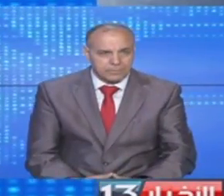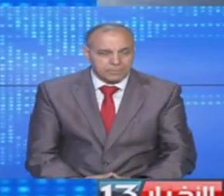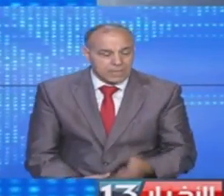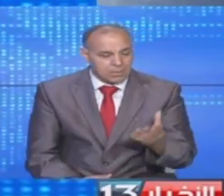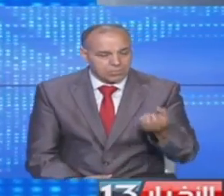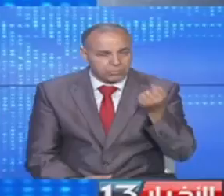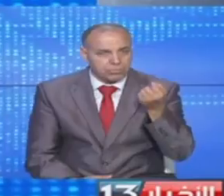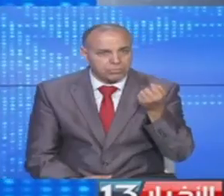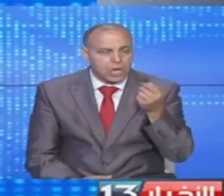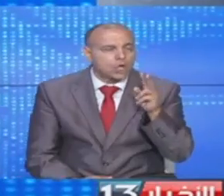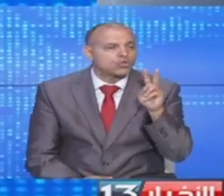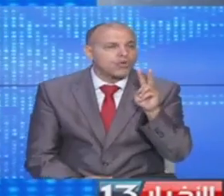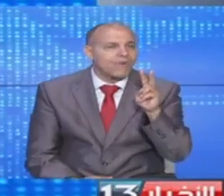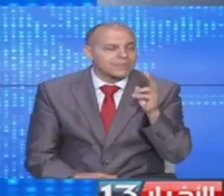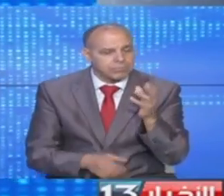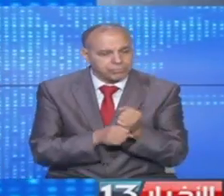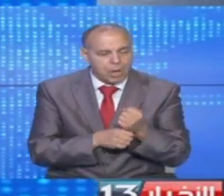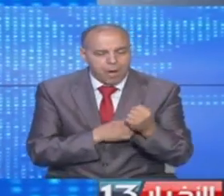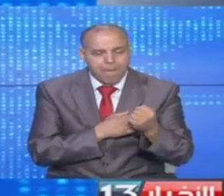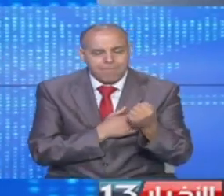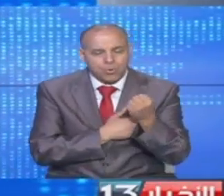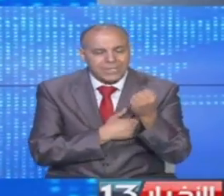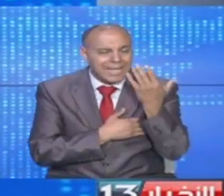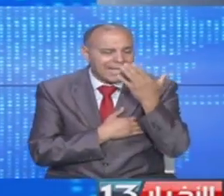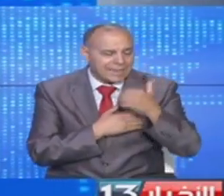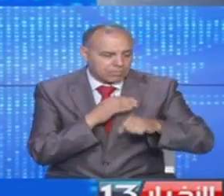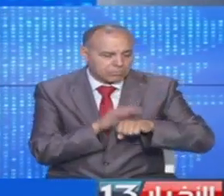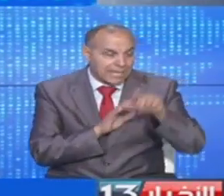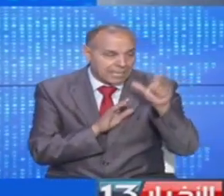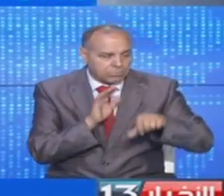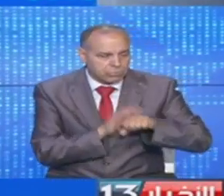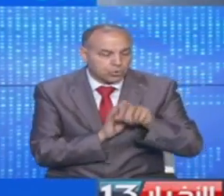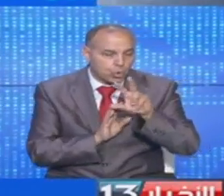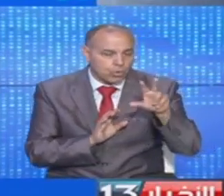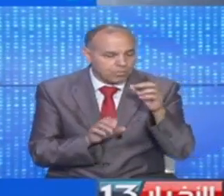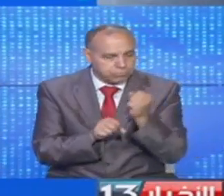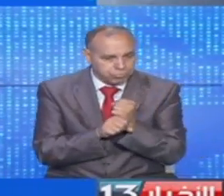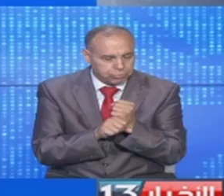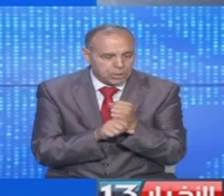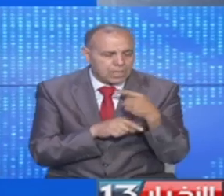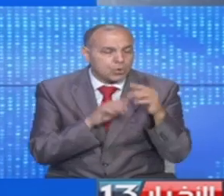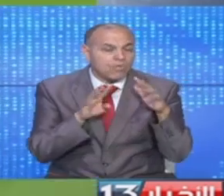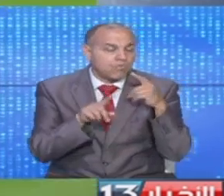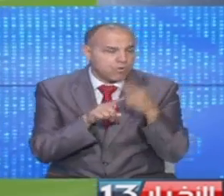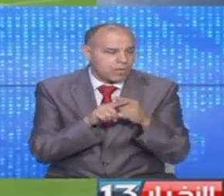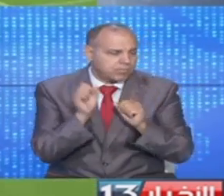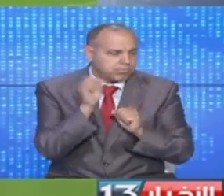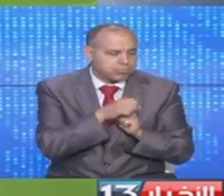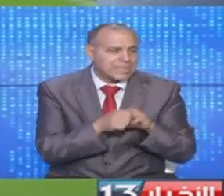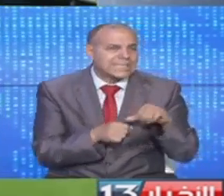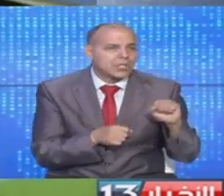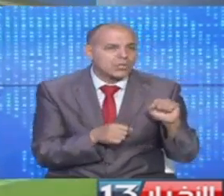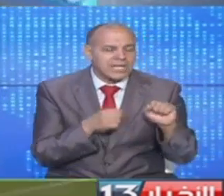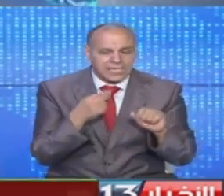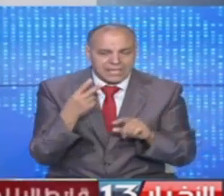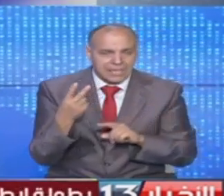توج نادي يوفنتوس بلقب بطولة إيطاليا لكرة القدم للمرة 36 والتاسعة على التوالي إثر تغلبه على سامدوريا